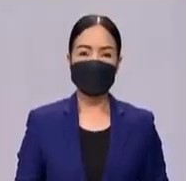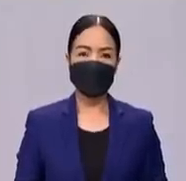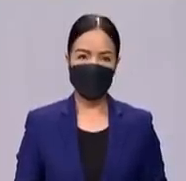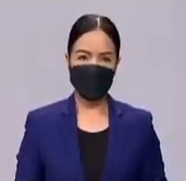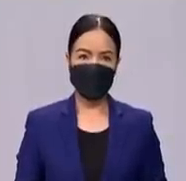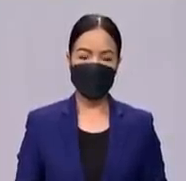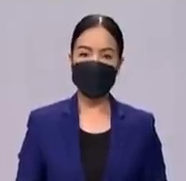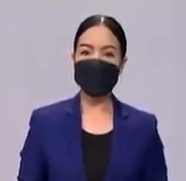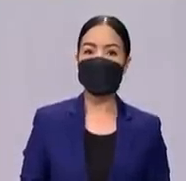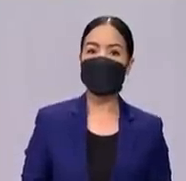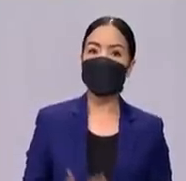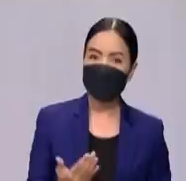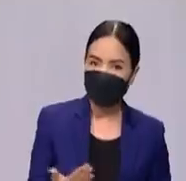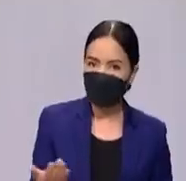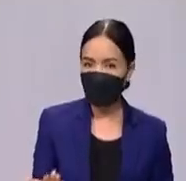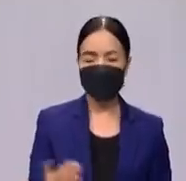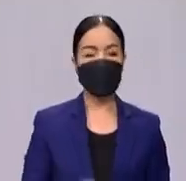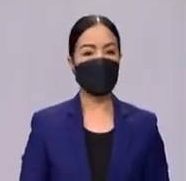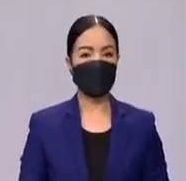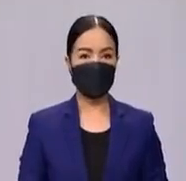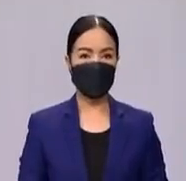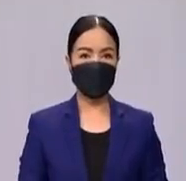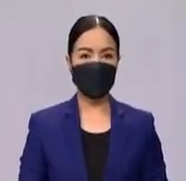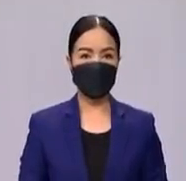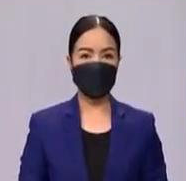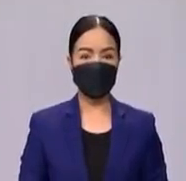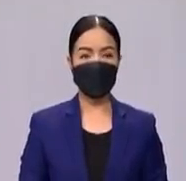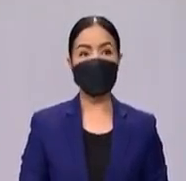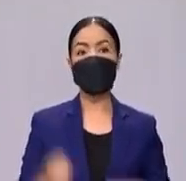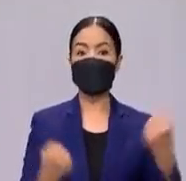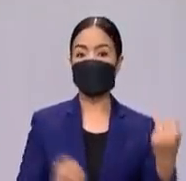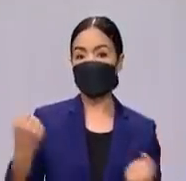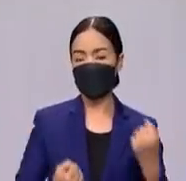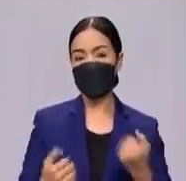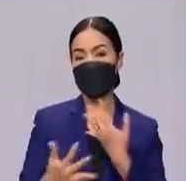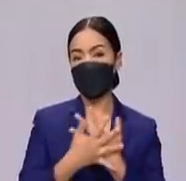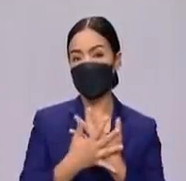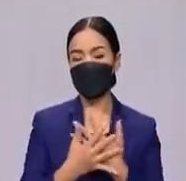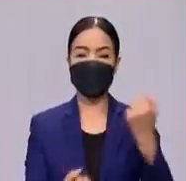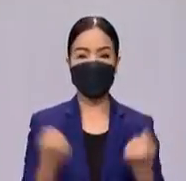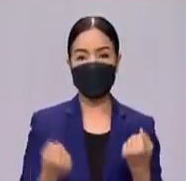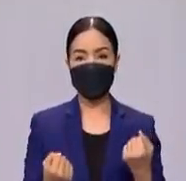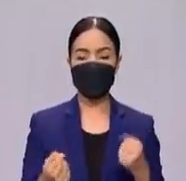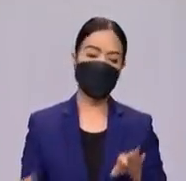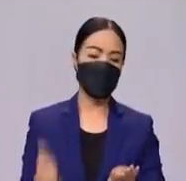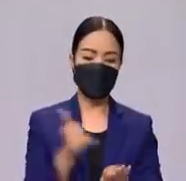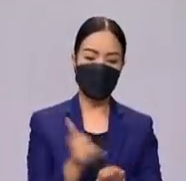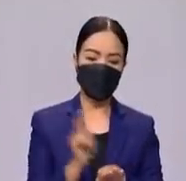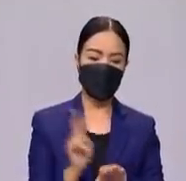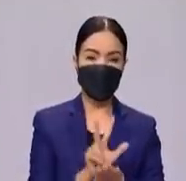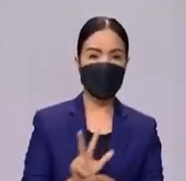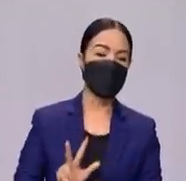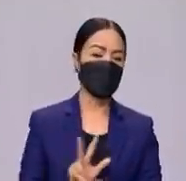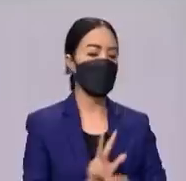ค่ะคุณธีรวัตรคุณวรรณศิริคะเมื่อสักครู่ที่ผ่านมานี้เองค่ะรถจากเรือนจำอำเภอทองผาภูมิเพิ่งจะรับตัวจำเลยทั้ง3ออกไปคว